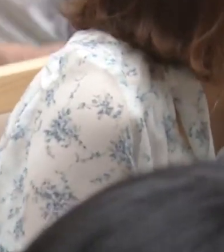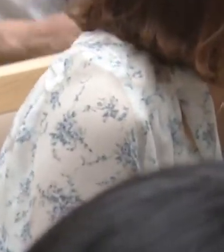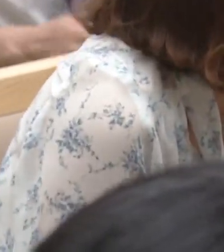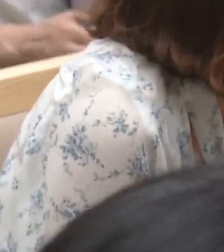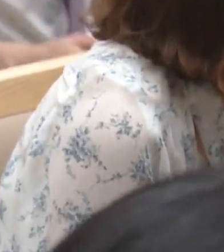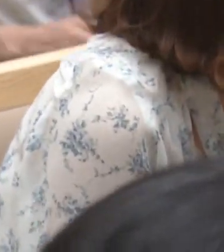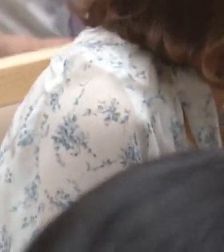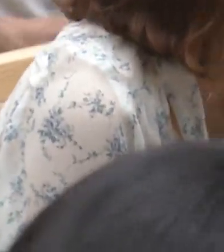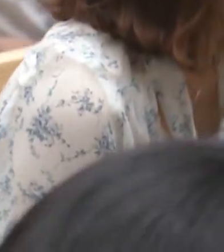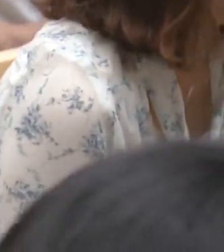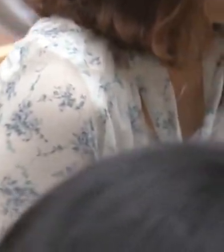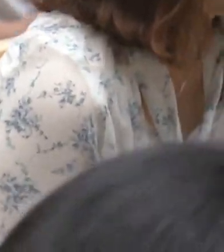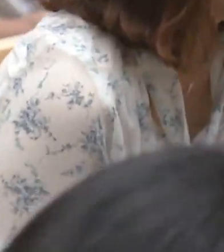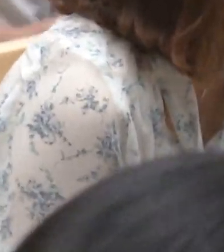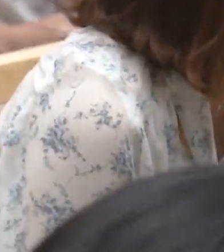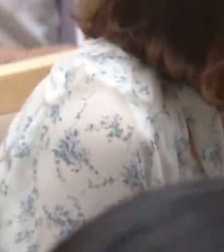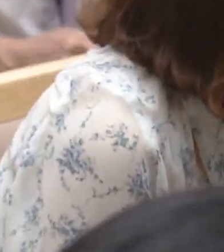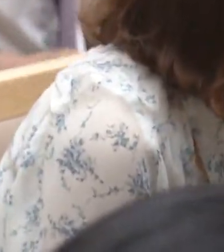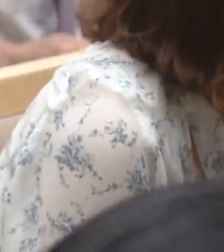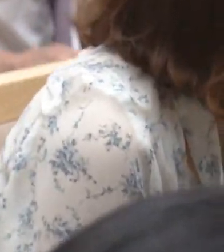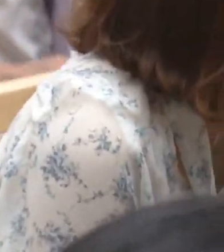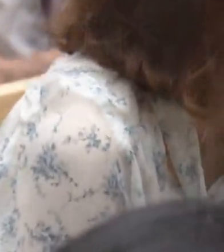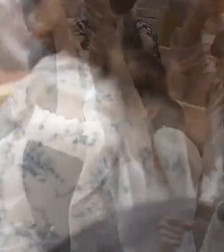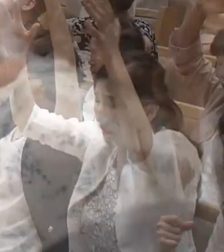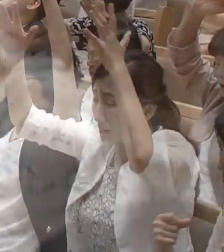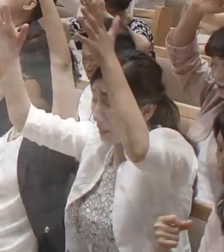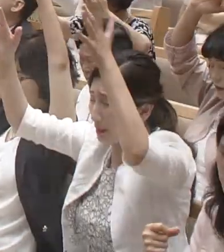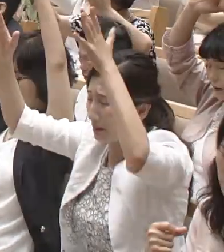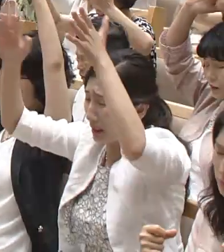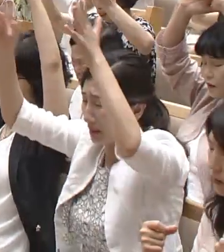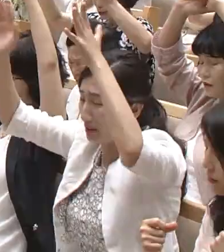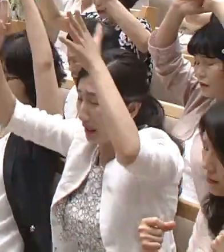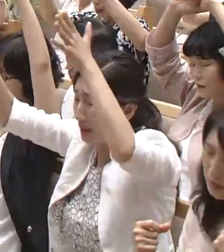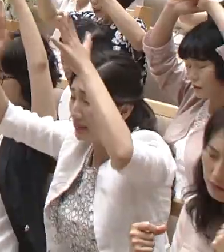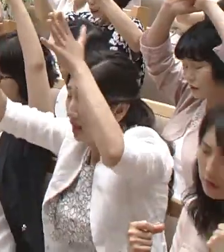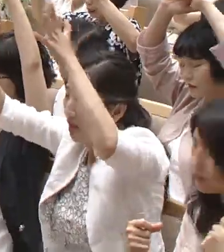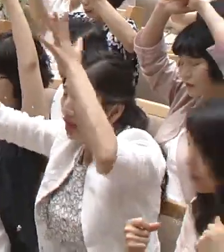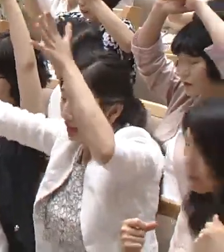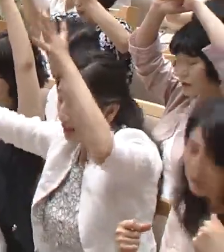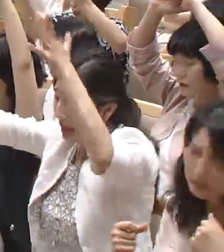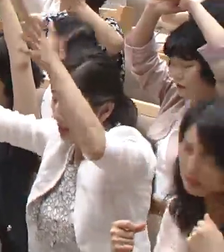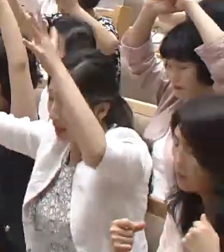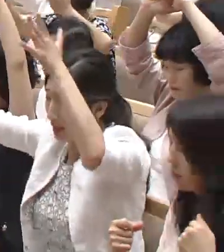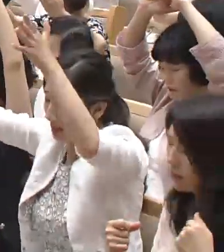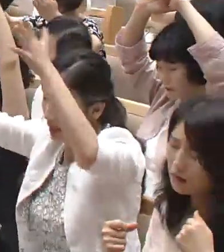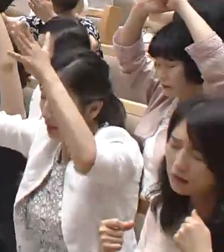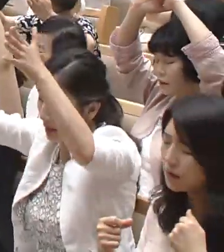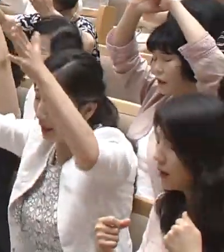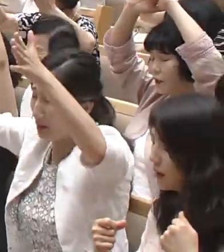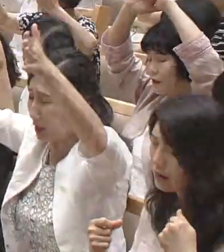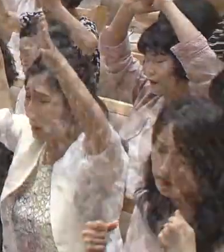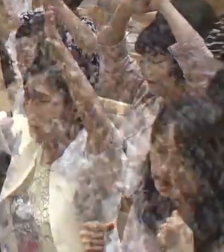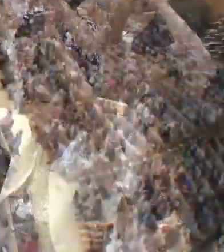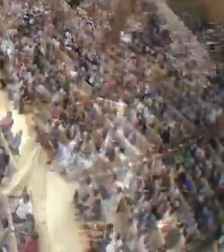사랑하시는 주님이 내 안에, 내가 주님 안에 있게 하여 주시옵소서. 사랑할 수